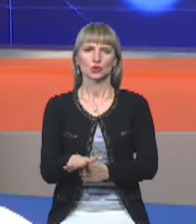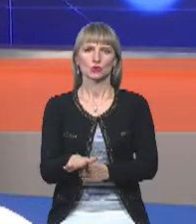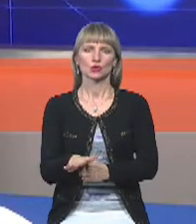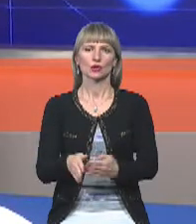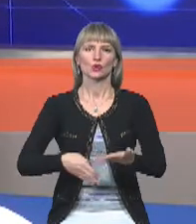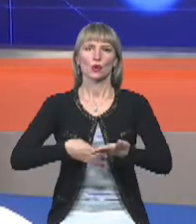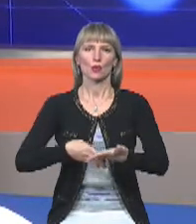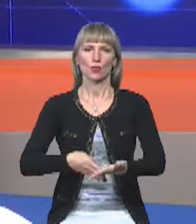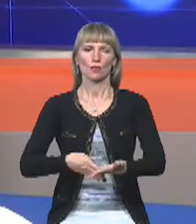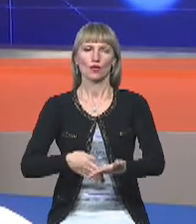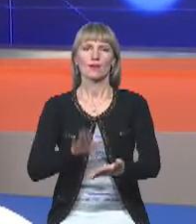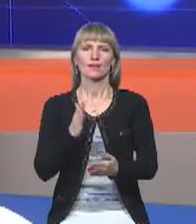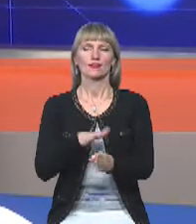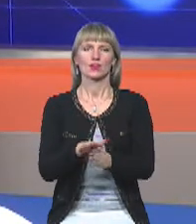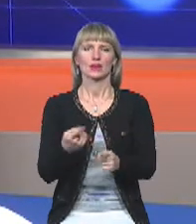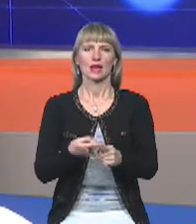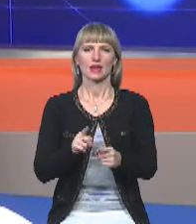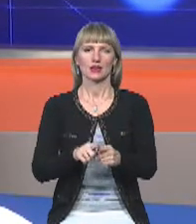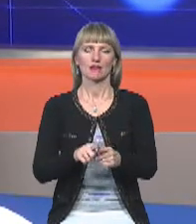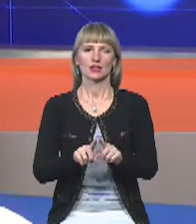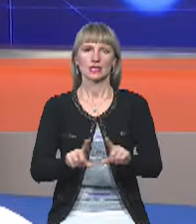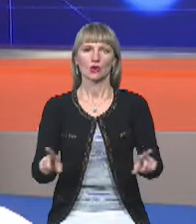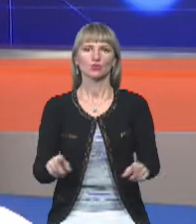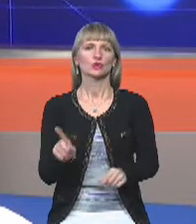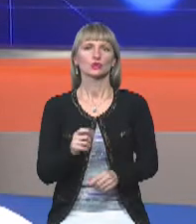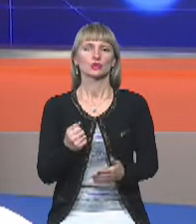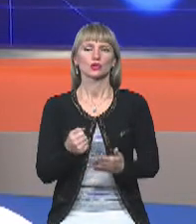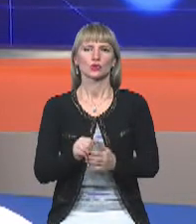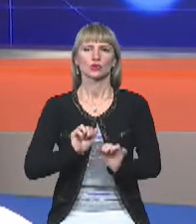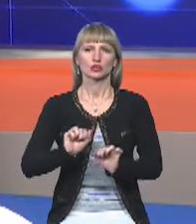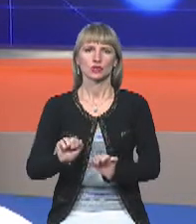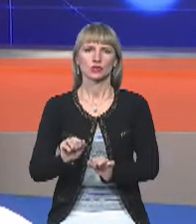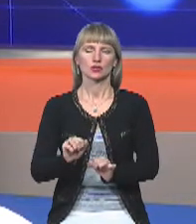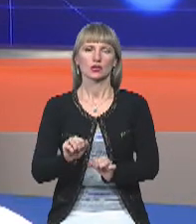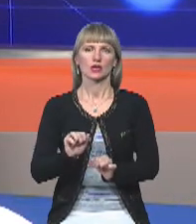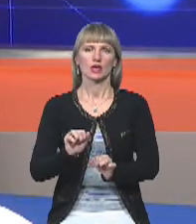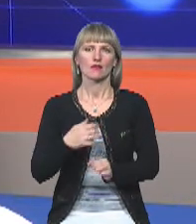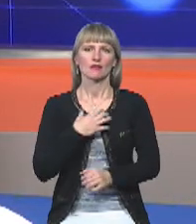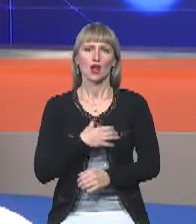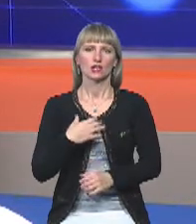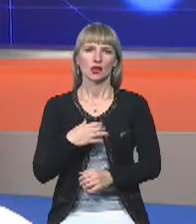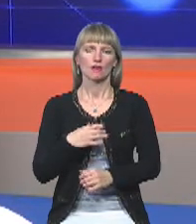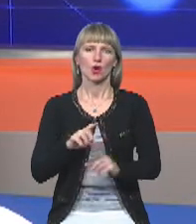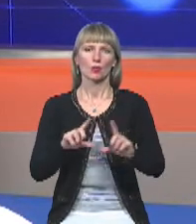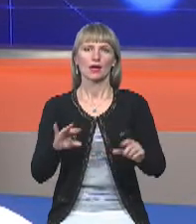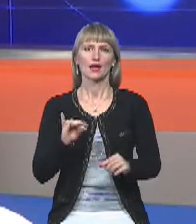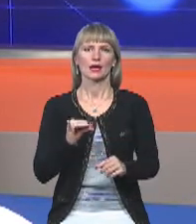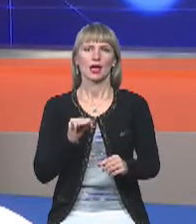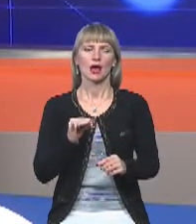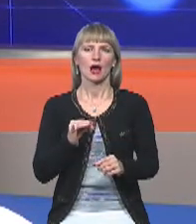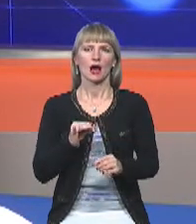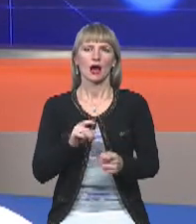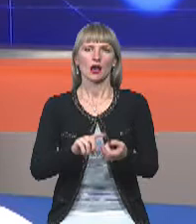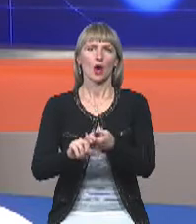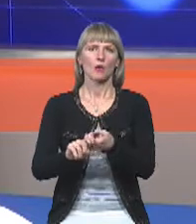здійснюють допомогу в виконанні цього заходу. Щодо охорони та оборони важливих об'єктів і комунікацій, тут,